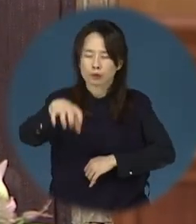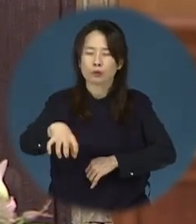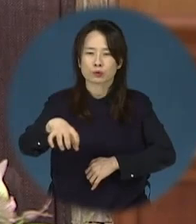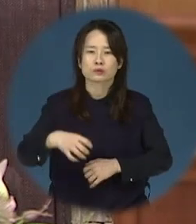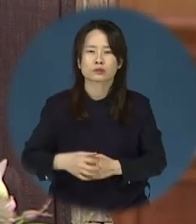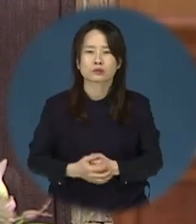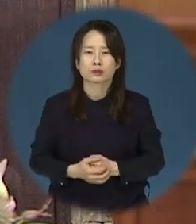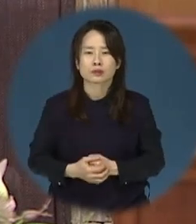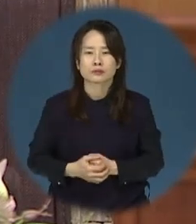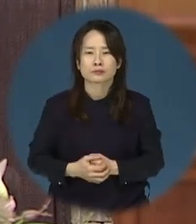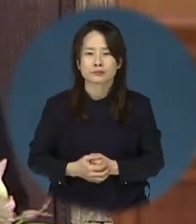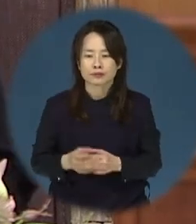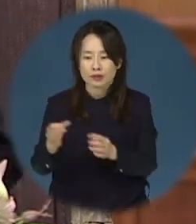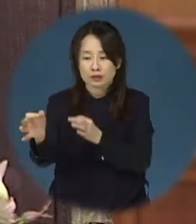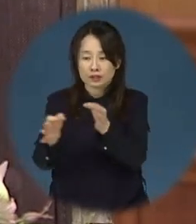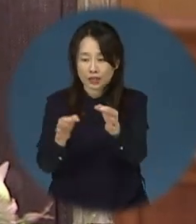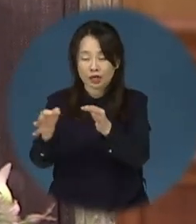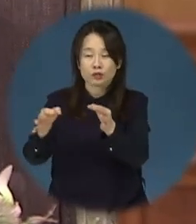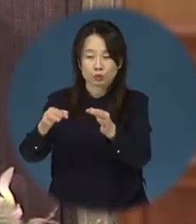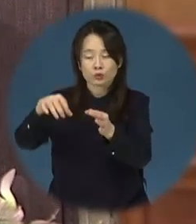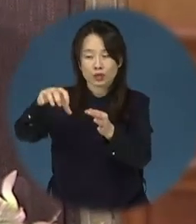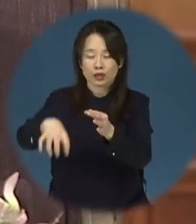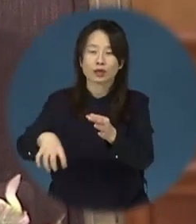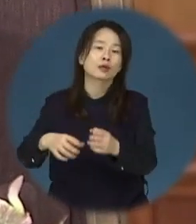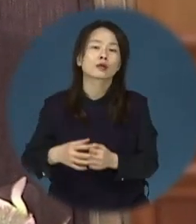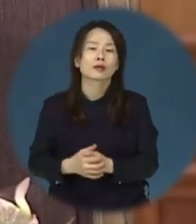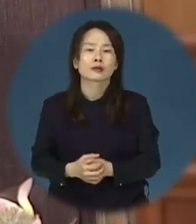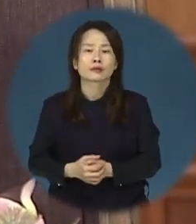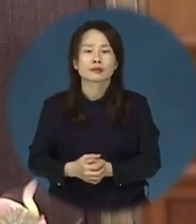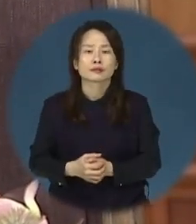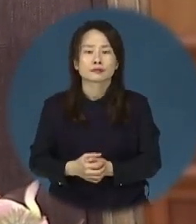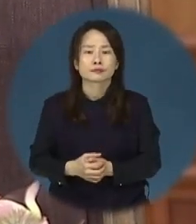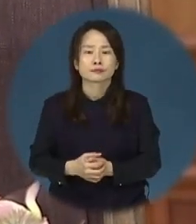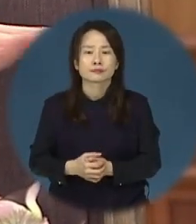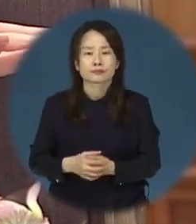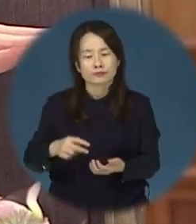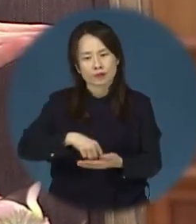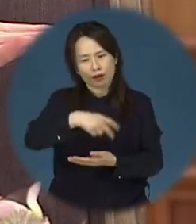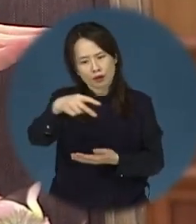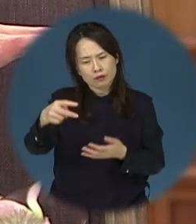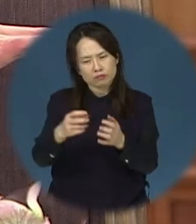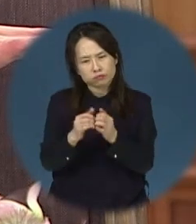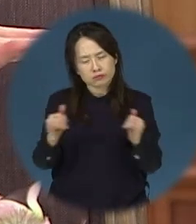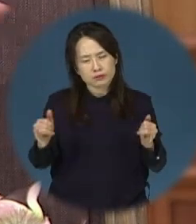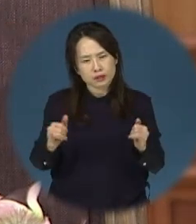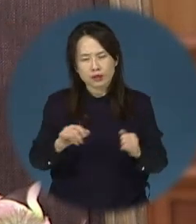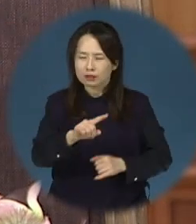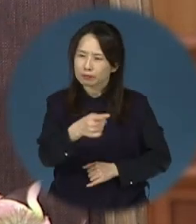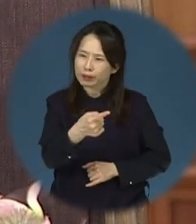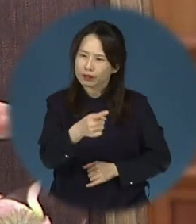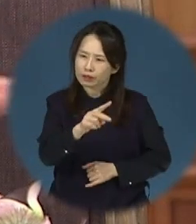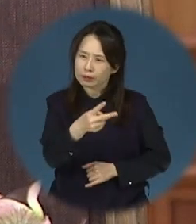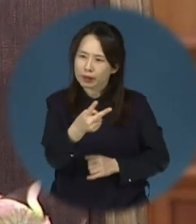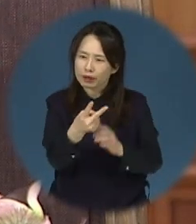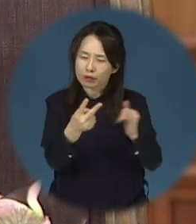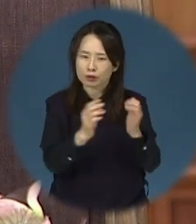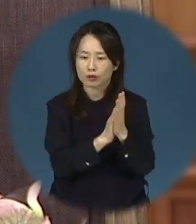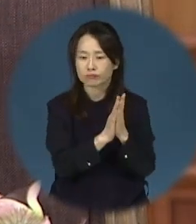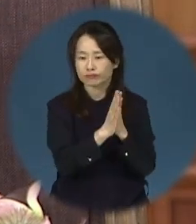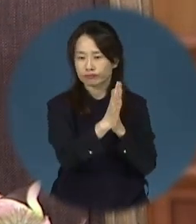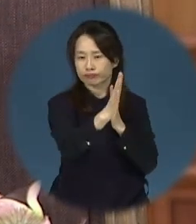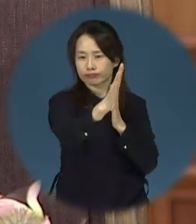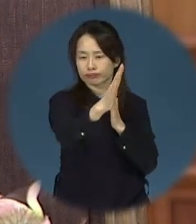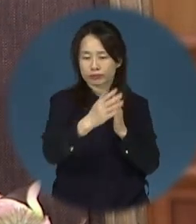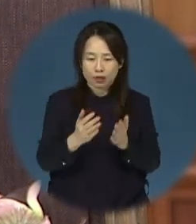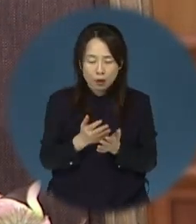깔려 있고, 그러니까 시장 상인들 그리고 노숙인은 거기 200여 명이 줄을 서서 기다리고